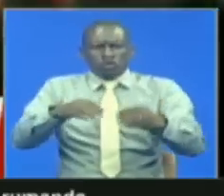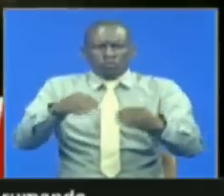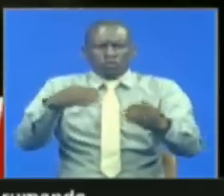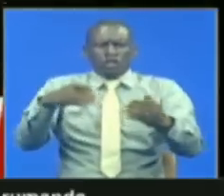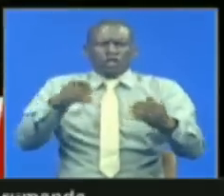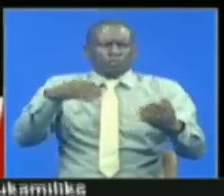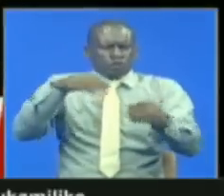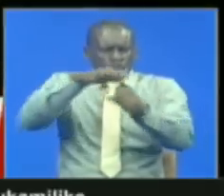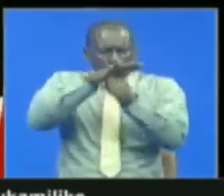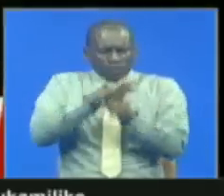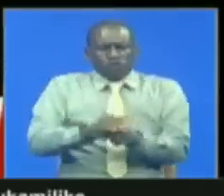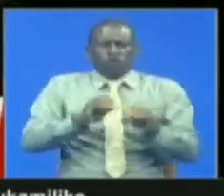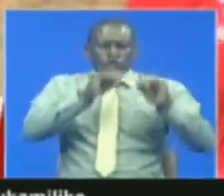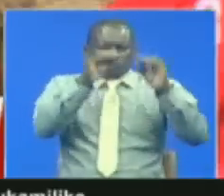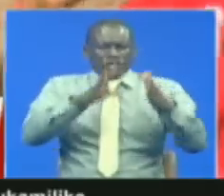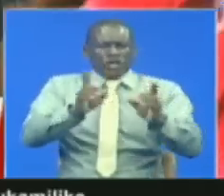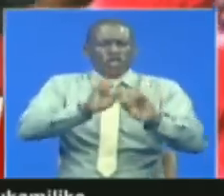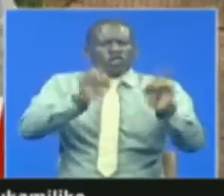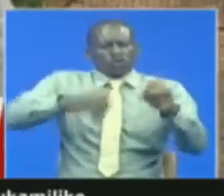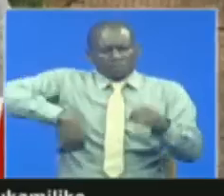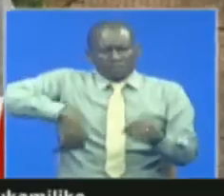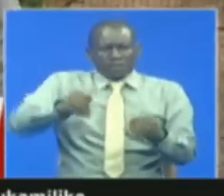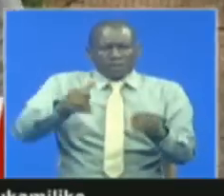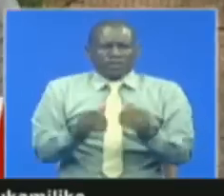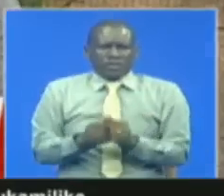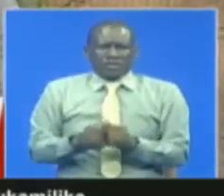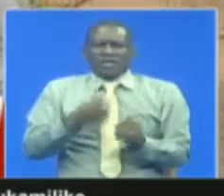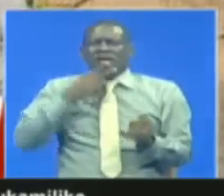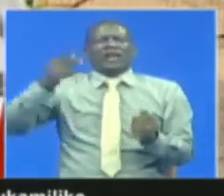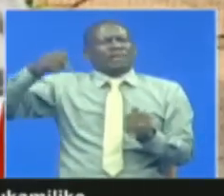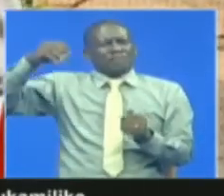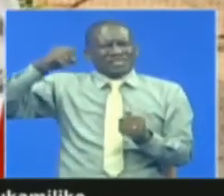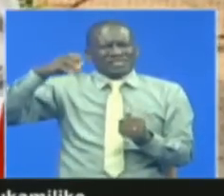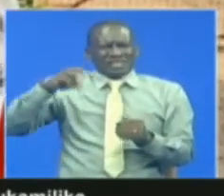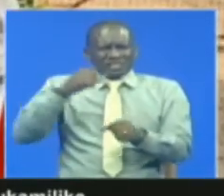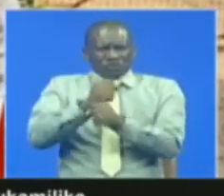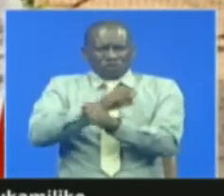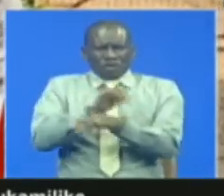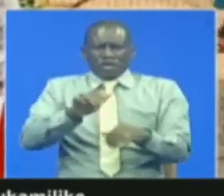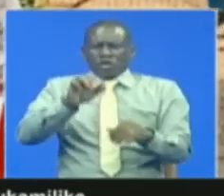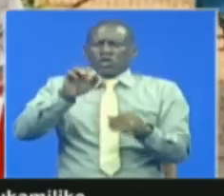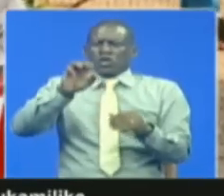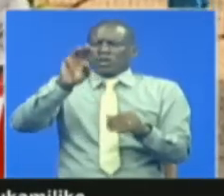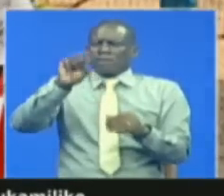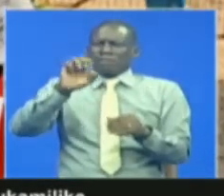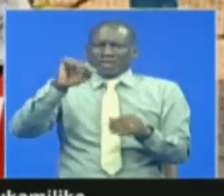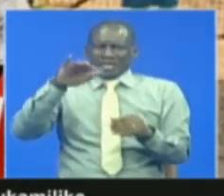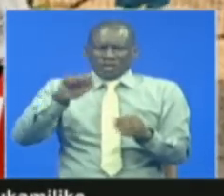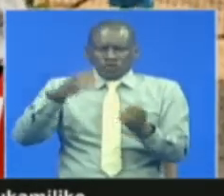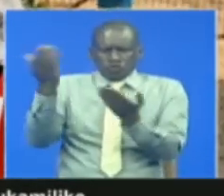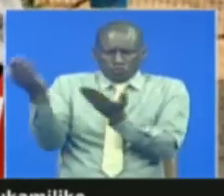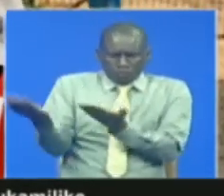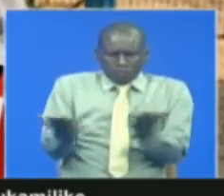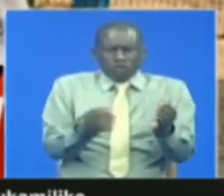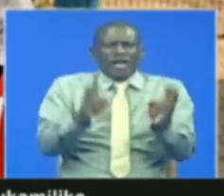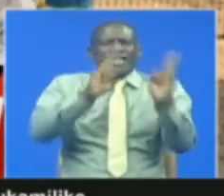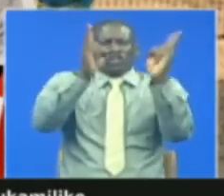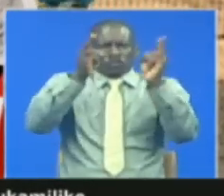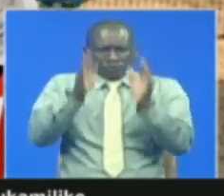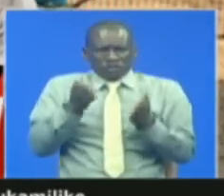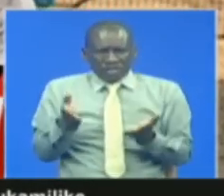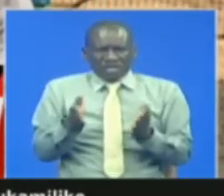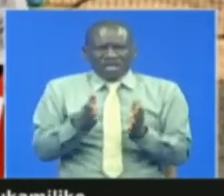makocha kutolipwa kabla ya jasho kukauka. Harambee Stars is jinxed. For Migne is a foreigner, you bring in a foreigner here and then he goes through that,